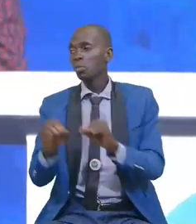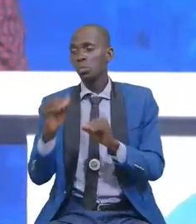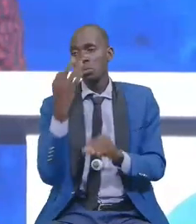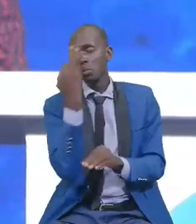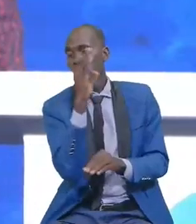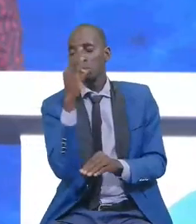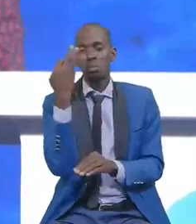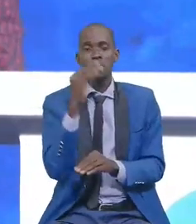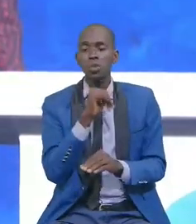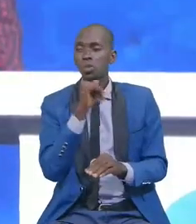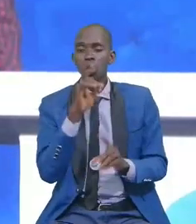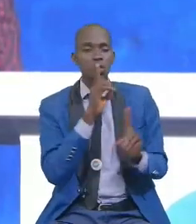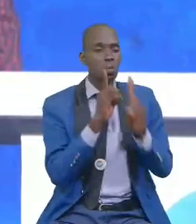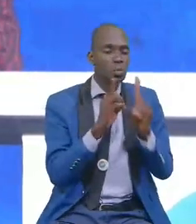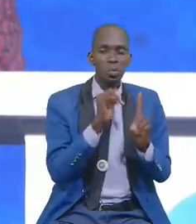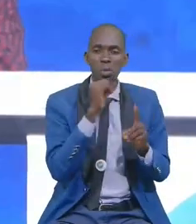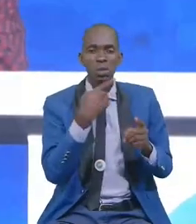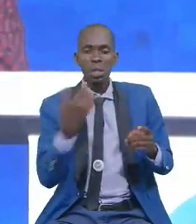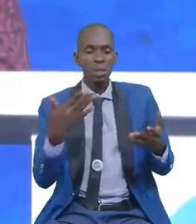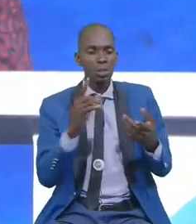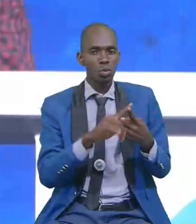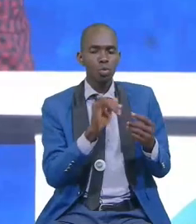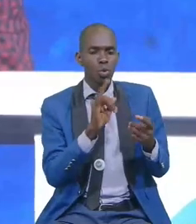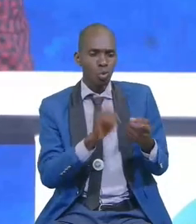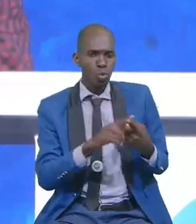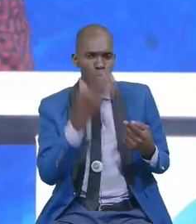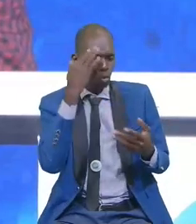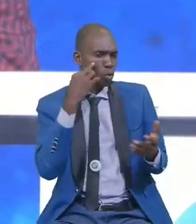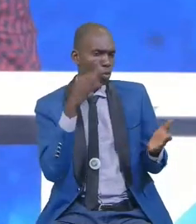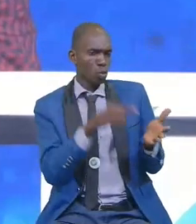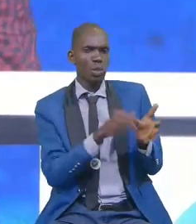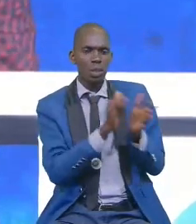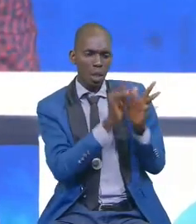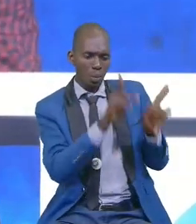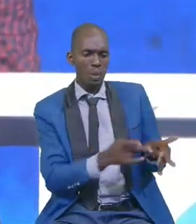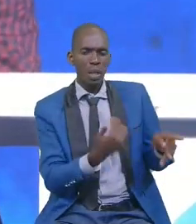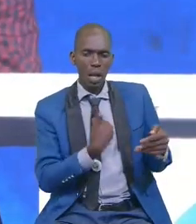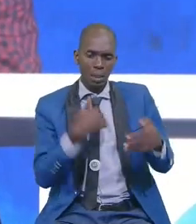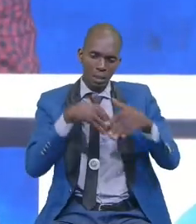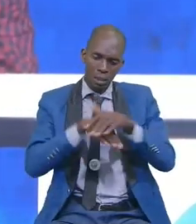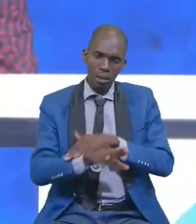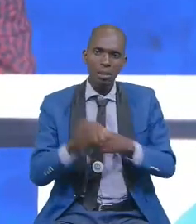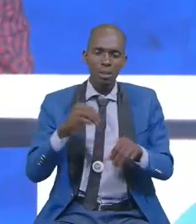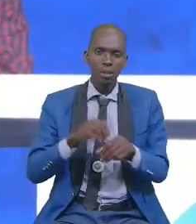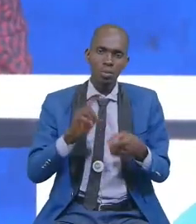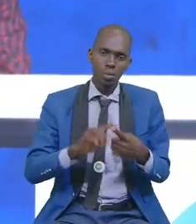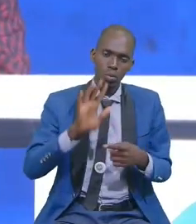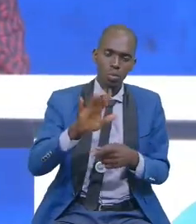Et tu n'as pas parlé, tu n'as rien dit pour reconnaître qu'il est venu dans mon cœur.